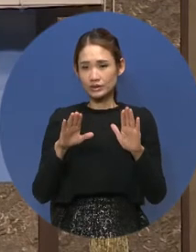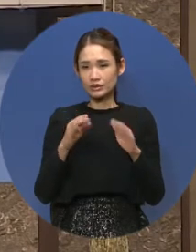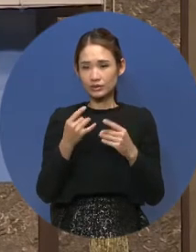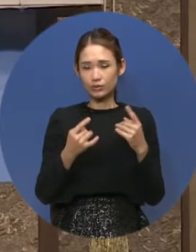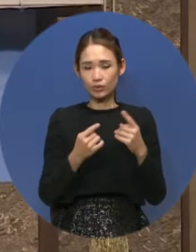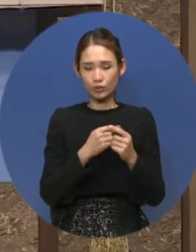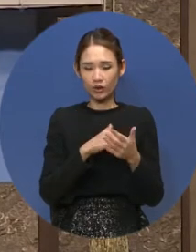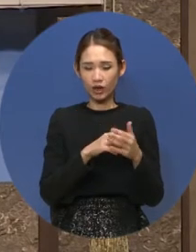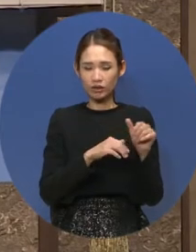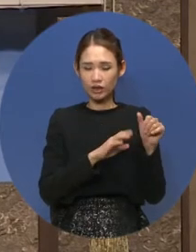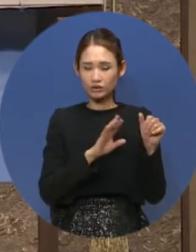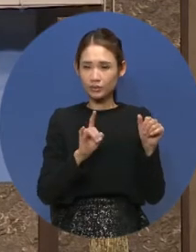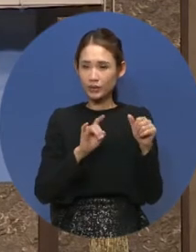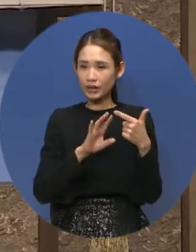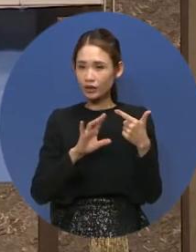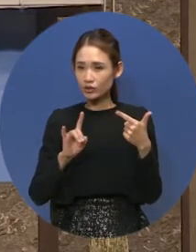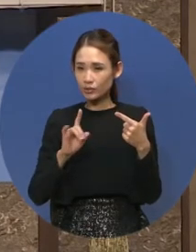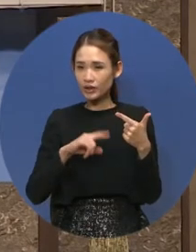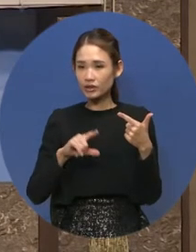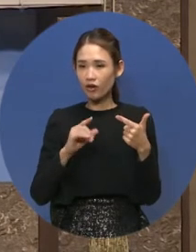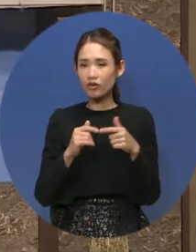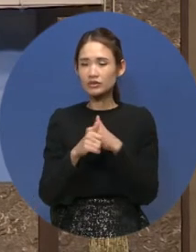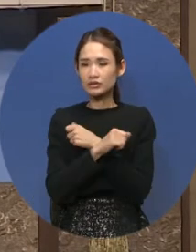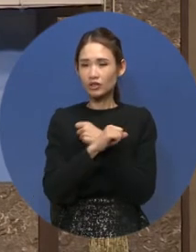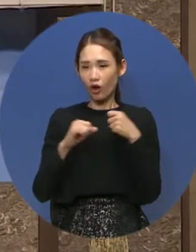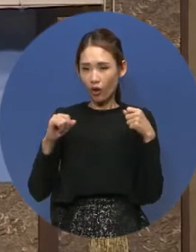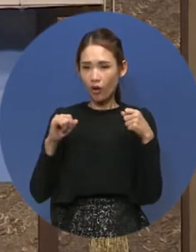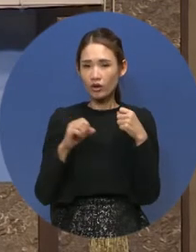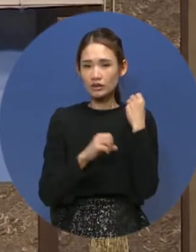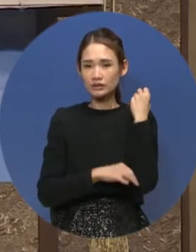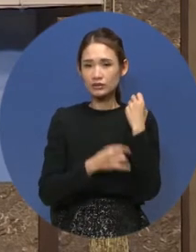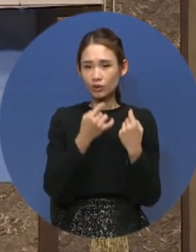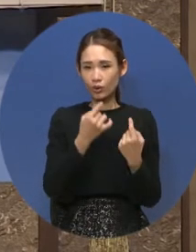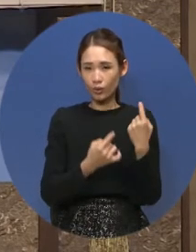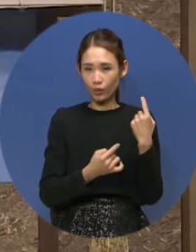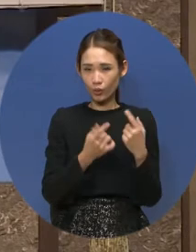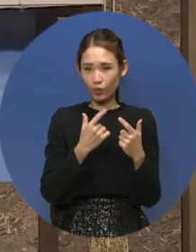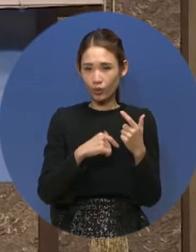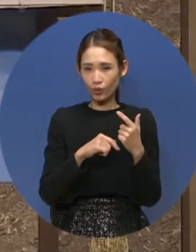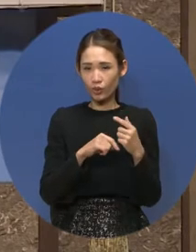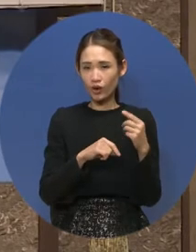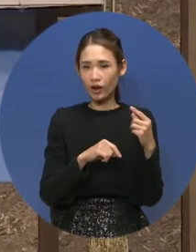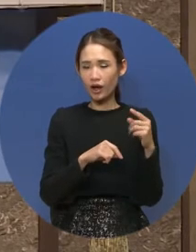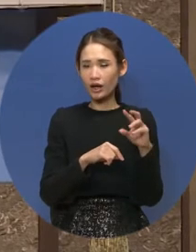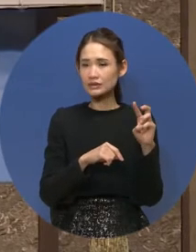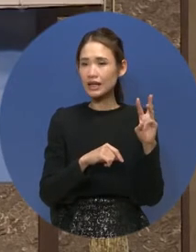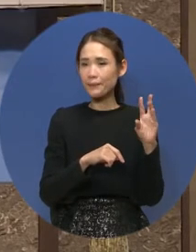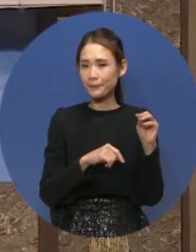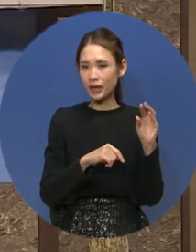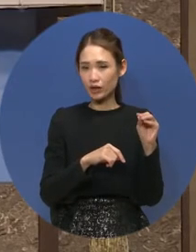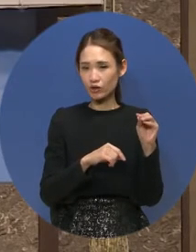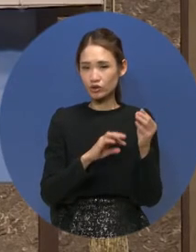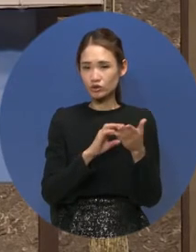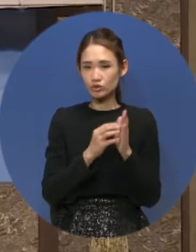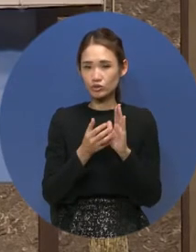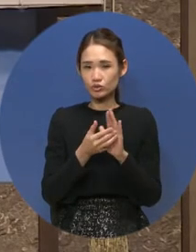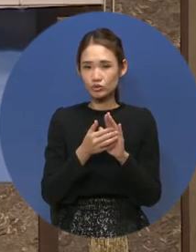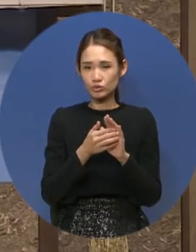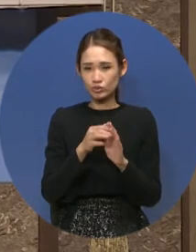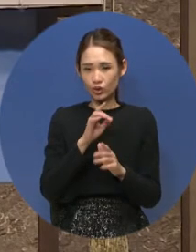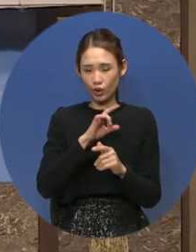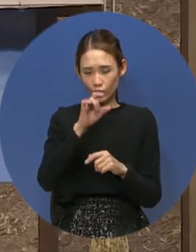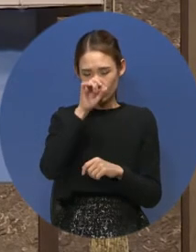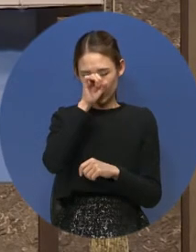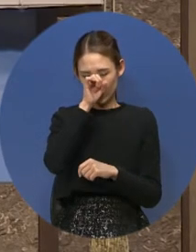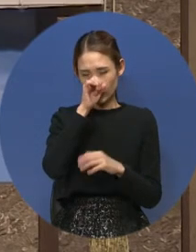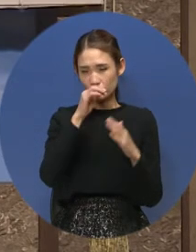배 크고 그리고 주거비는 기존보다 대폭 하려 한 달에 3만 원 정도로 해서 네. 그분들한테는 아주 질 좋은